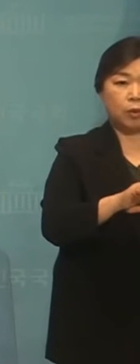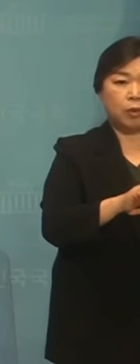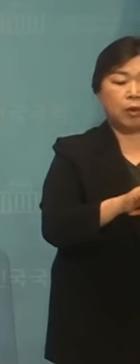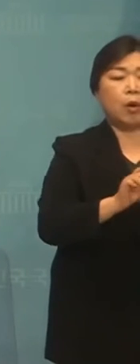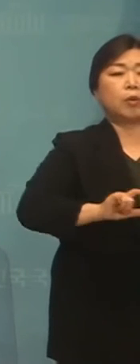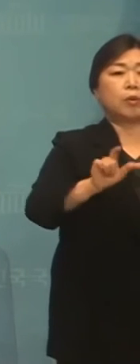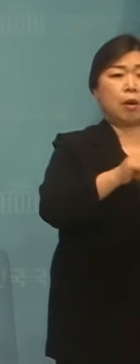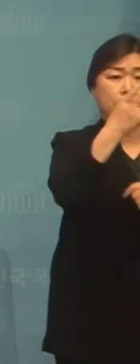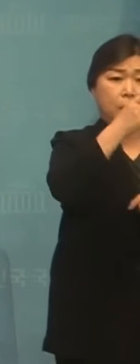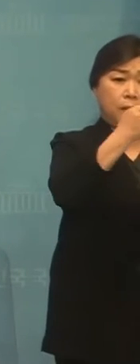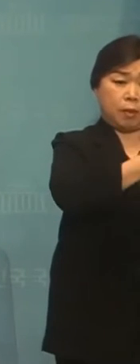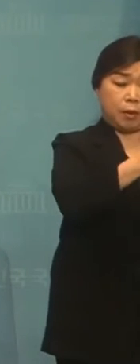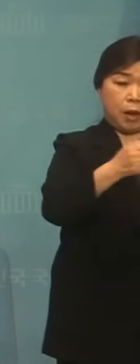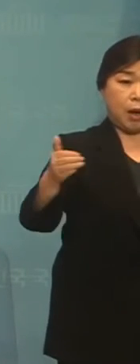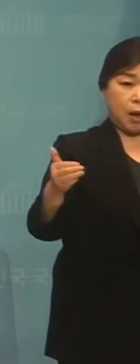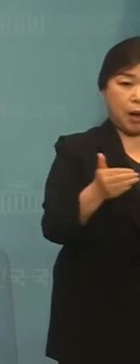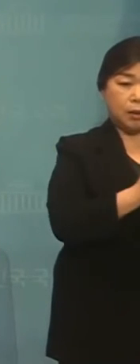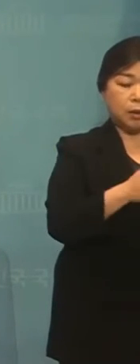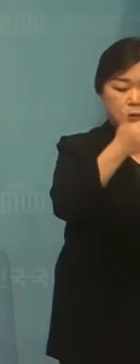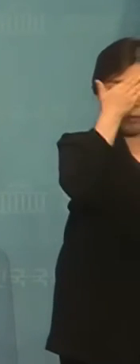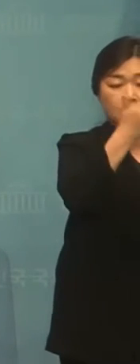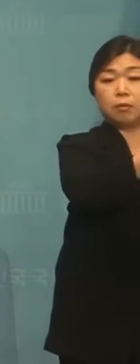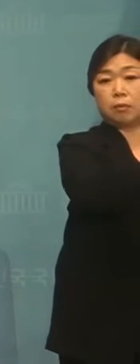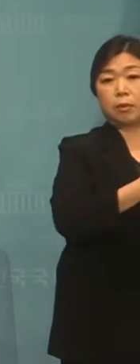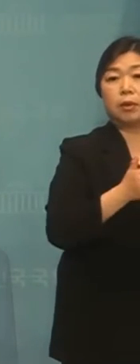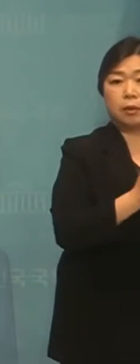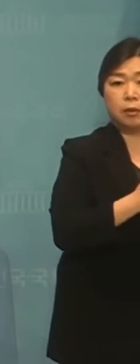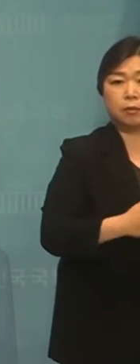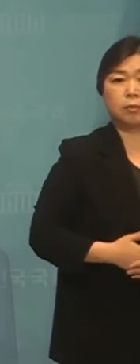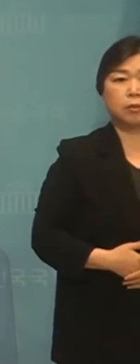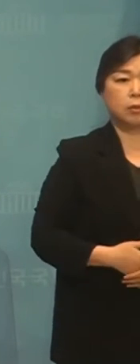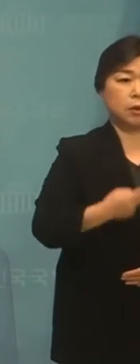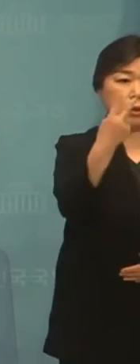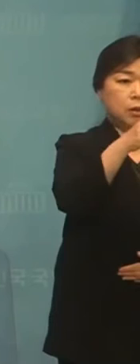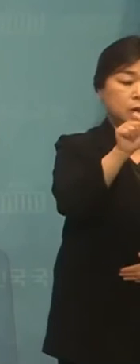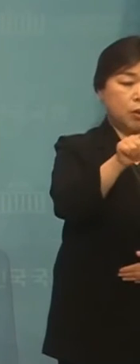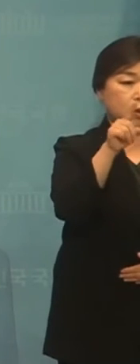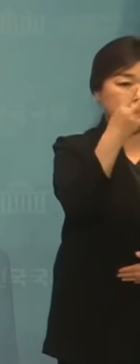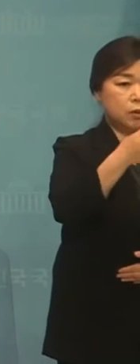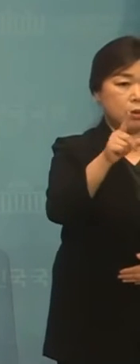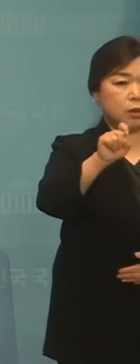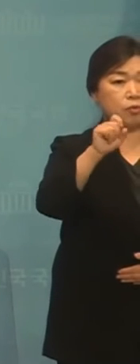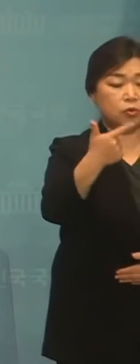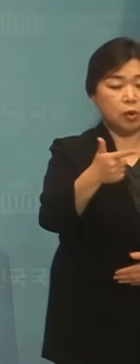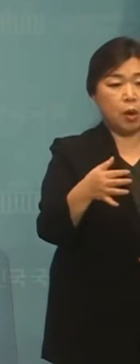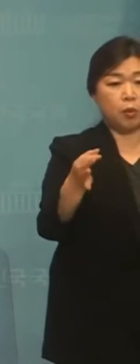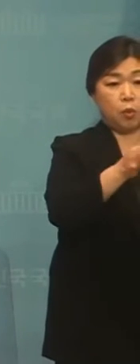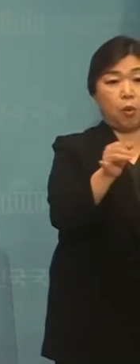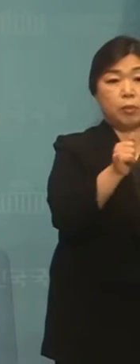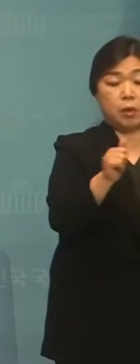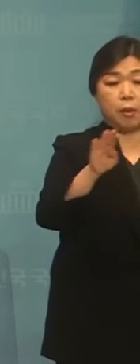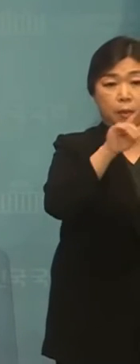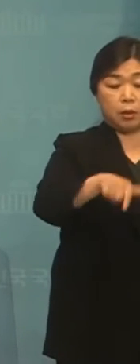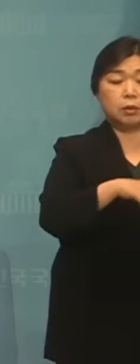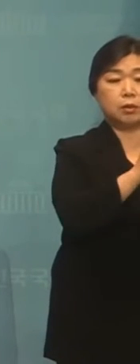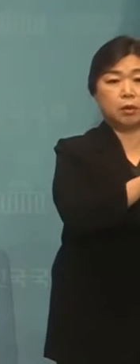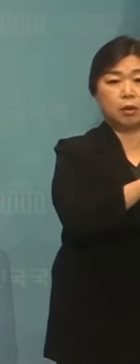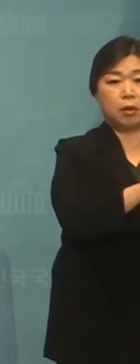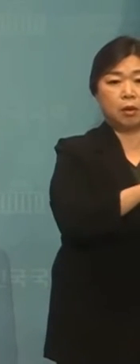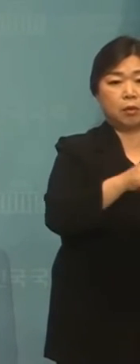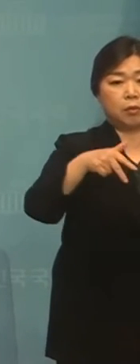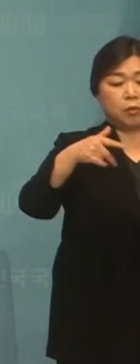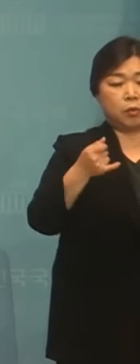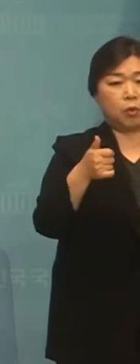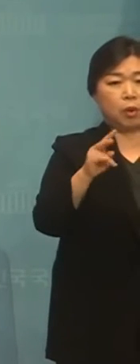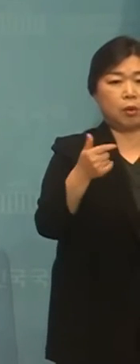거기에 인테리어 비용까지 제공받았습니다. 2015년하고 2016년 동업자였던 박 씨가 조연